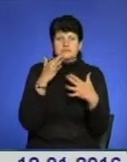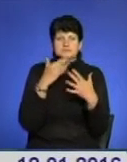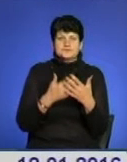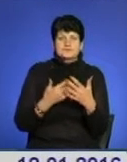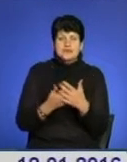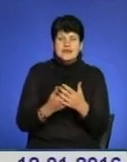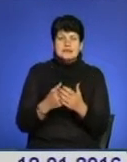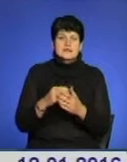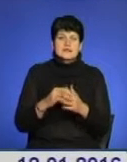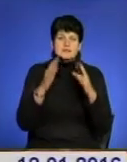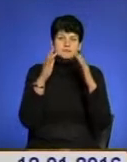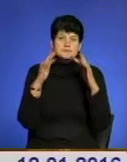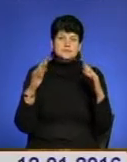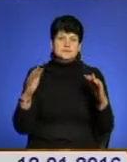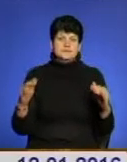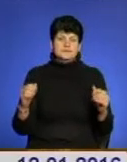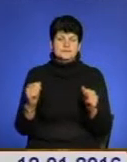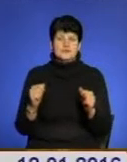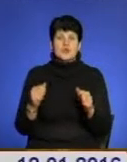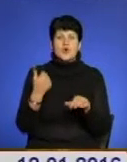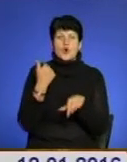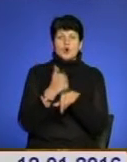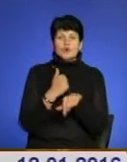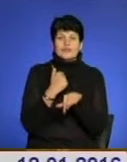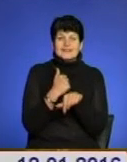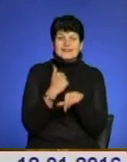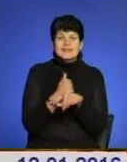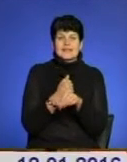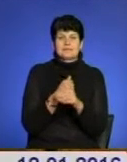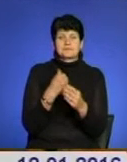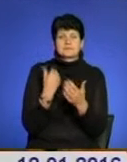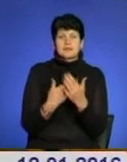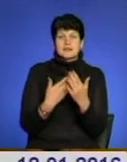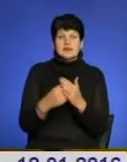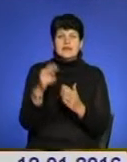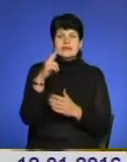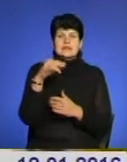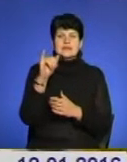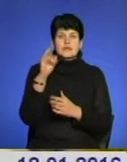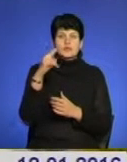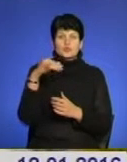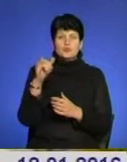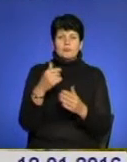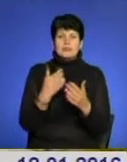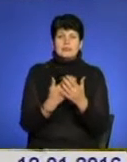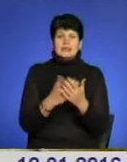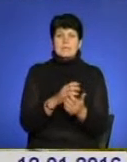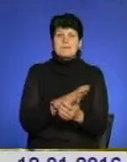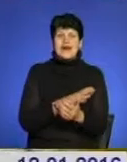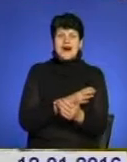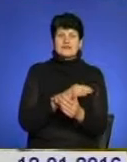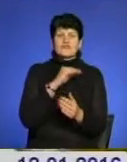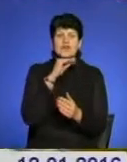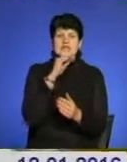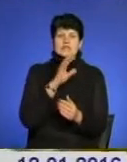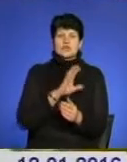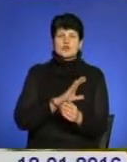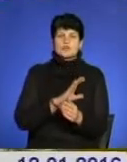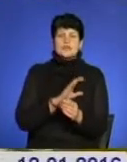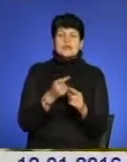із гілок ялинки. Головний експонат виставки «Дідух» – символ багатства і достатку. Це різдвяний снопик з